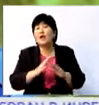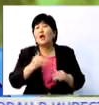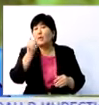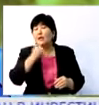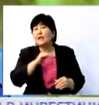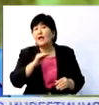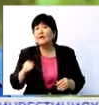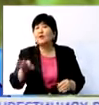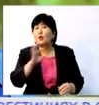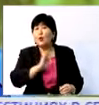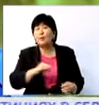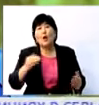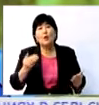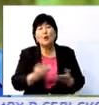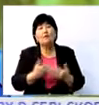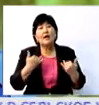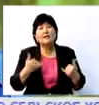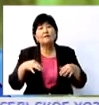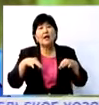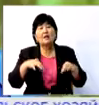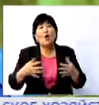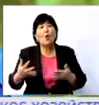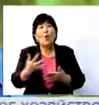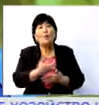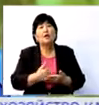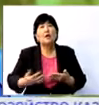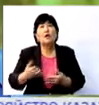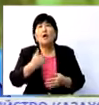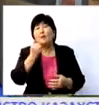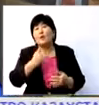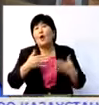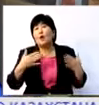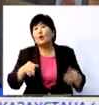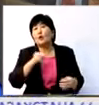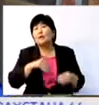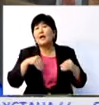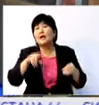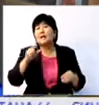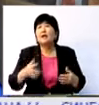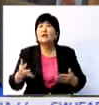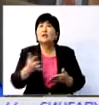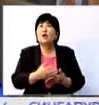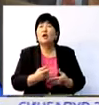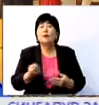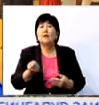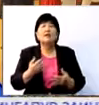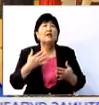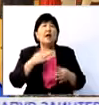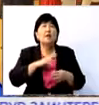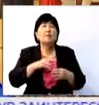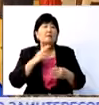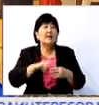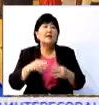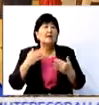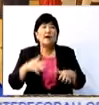Благодаря эффективному использованию новой современной техники для уборки урожая, благодаря огромному труду земледельцев собрали зерно без потерь. На